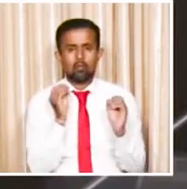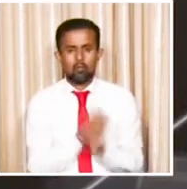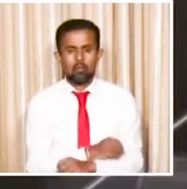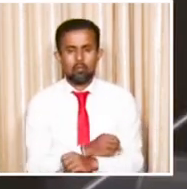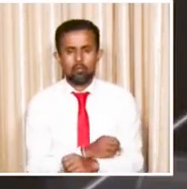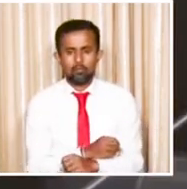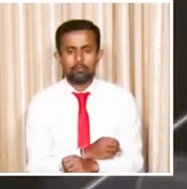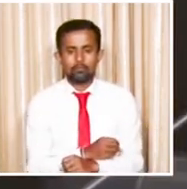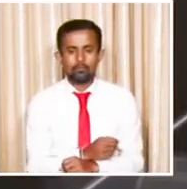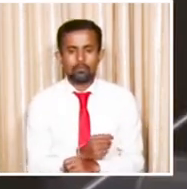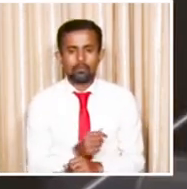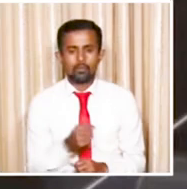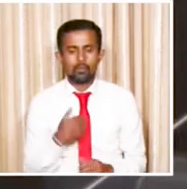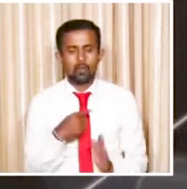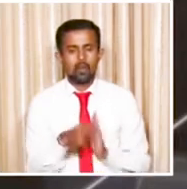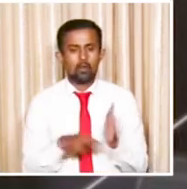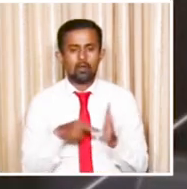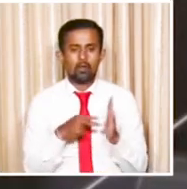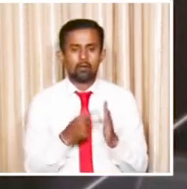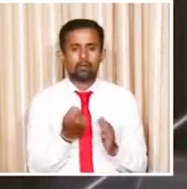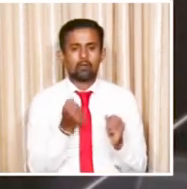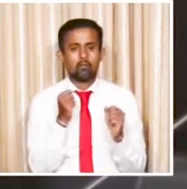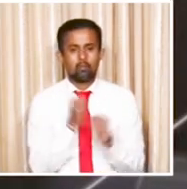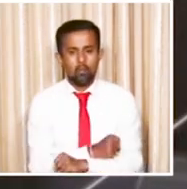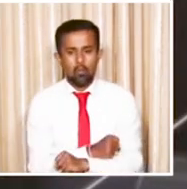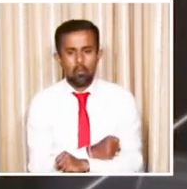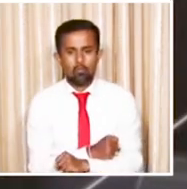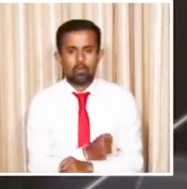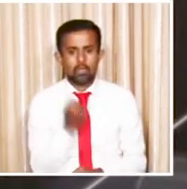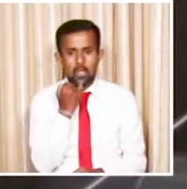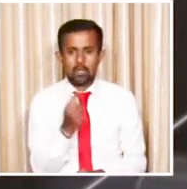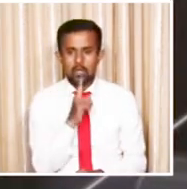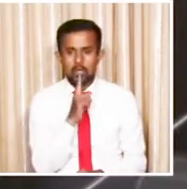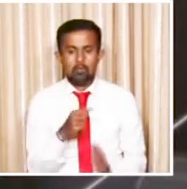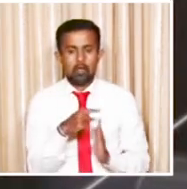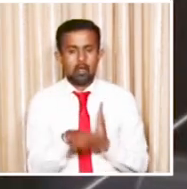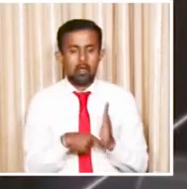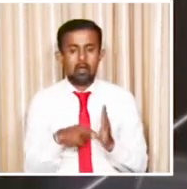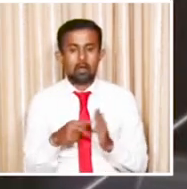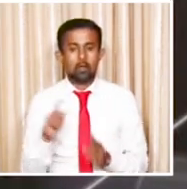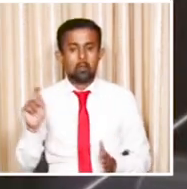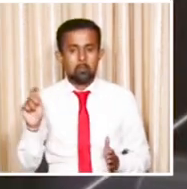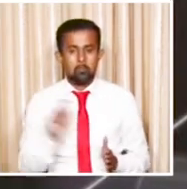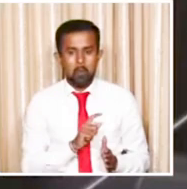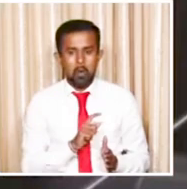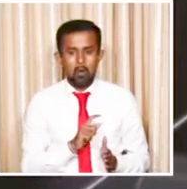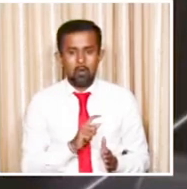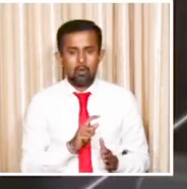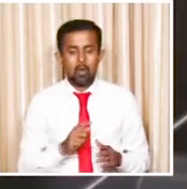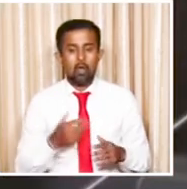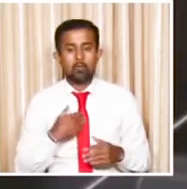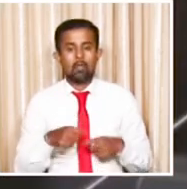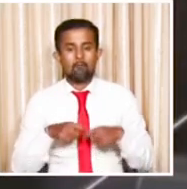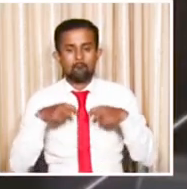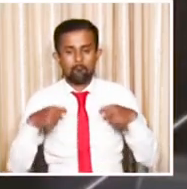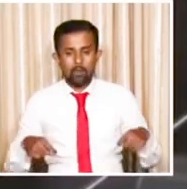තත්ත්වේ මොකද්ද මේ අතේ රටේ ආර්ථිකය කඩාගෙන වැටලා තියෙන්නේ සරලවම කිව්වහම අපේ රටේ ආදායමට වඩා අපේ